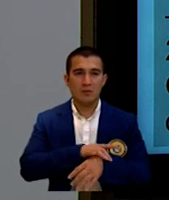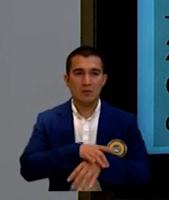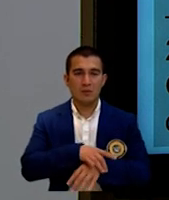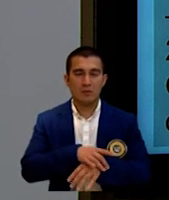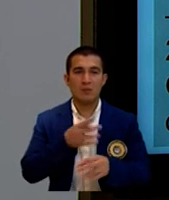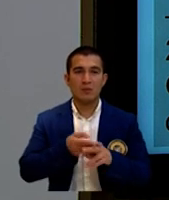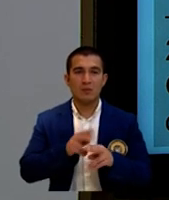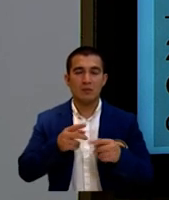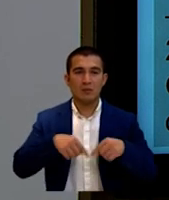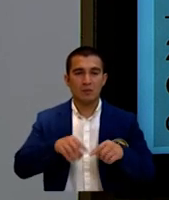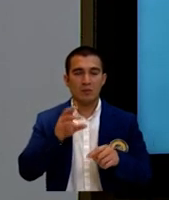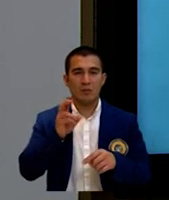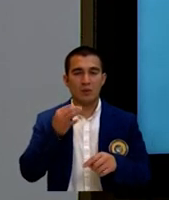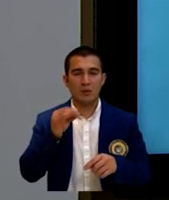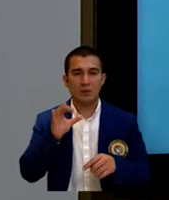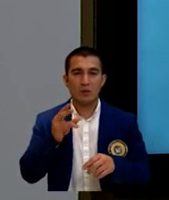bitkazildi.